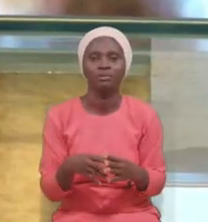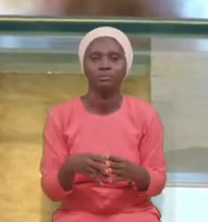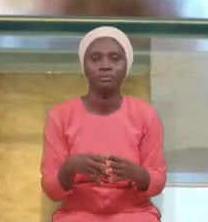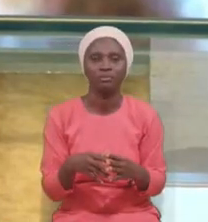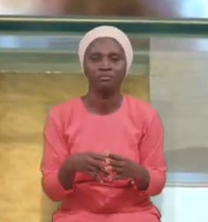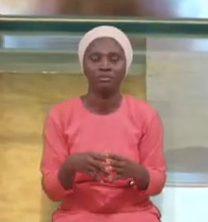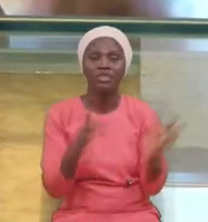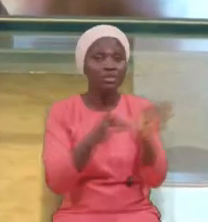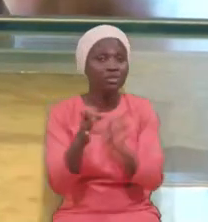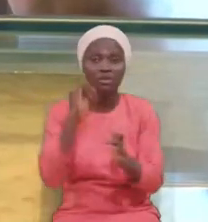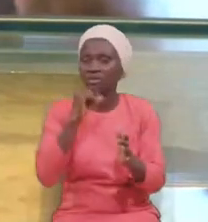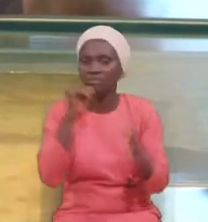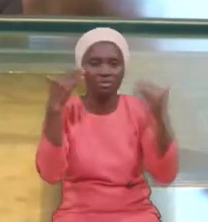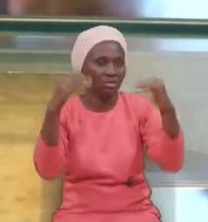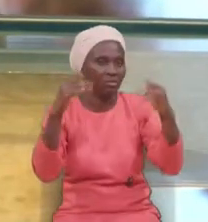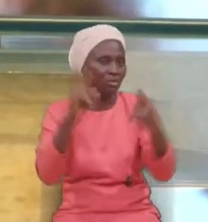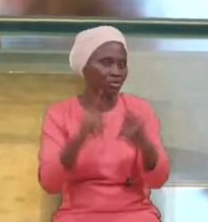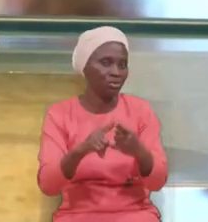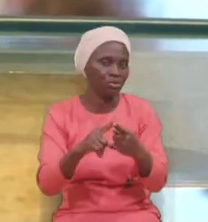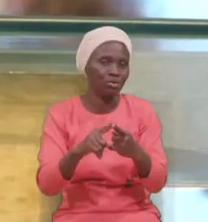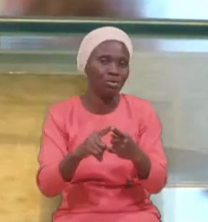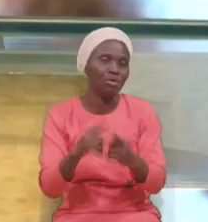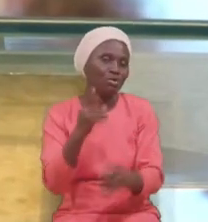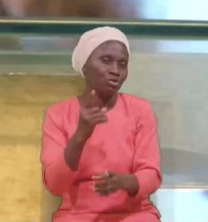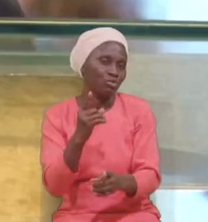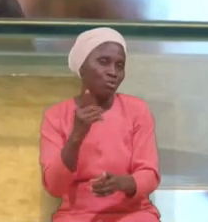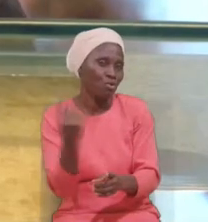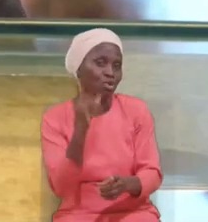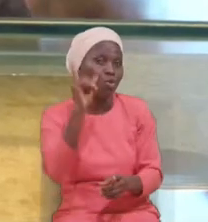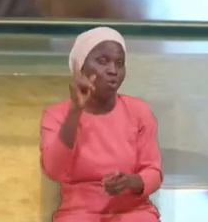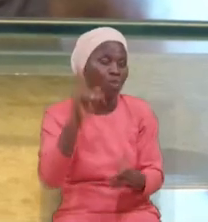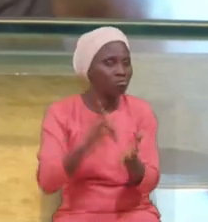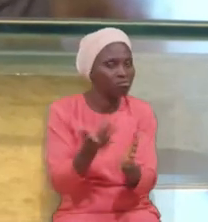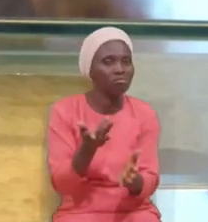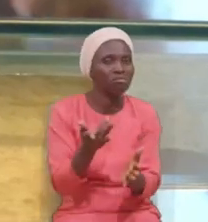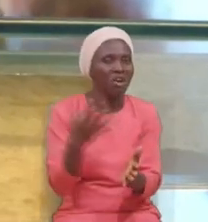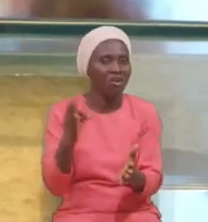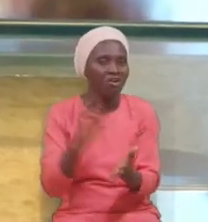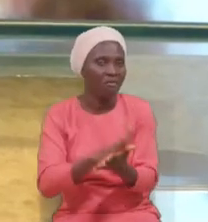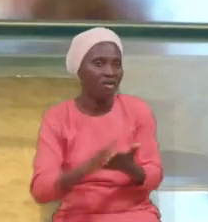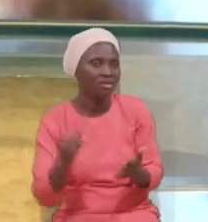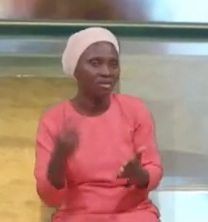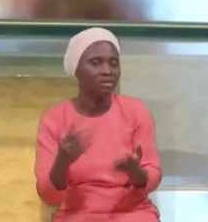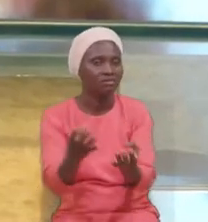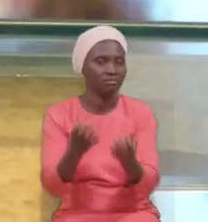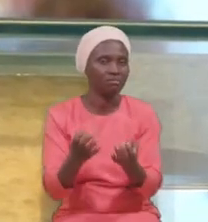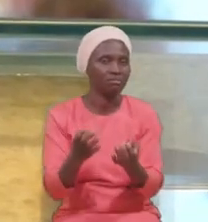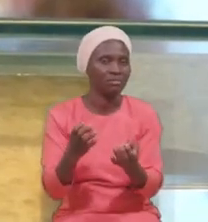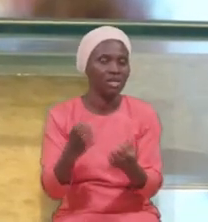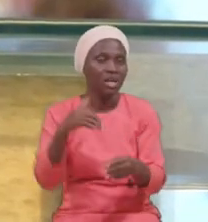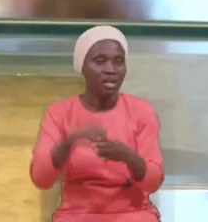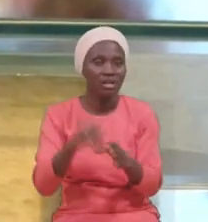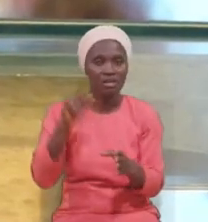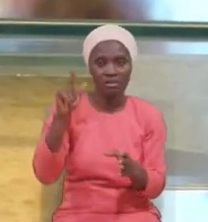disparaître. Voyons, Jésus ne se limite pas à une seule méthode pour purifier le lépreux. Allons